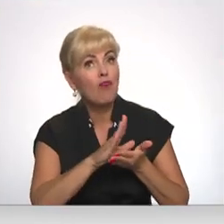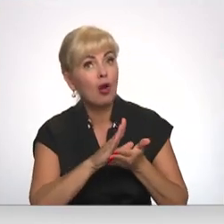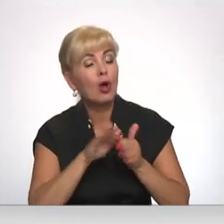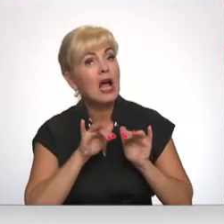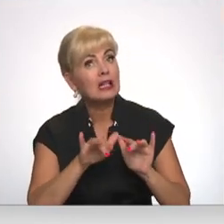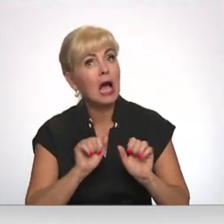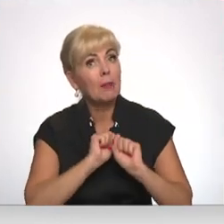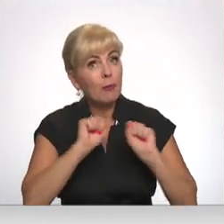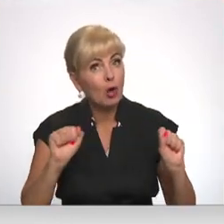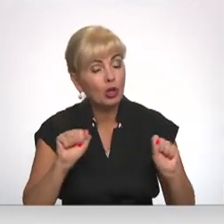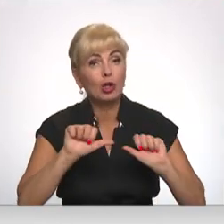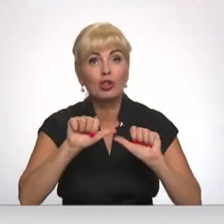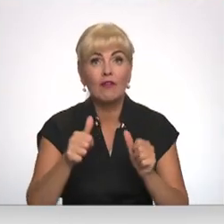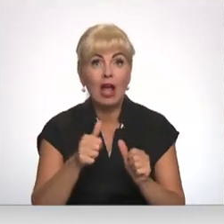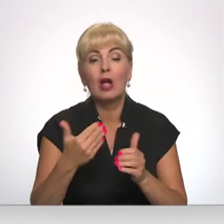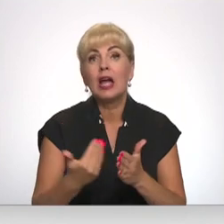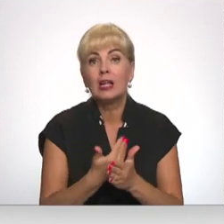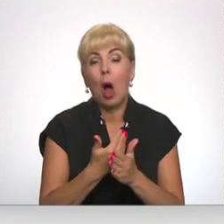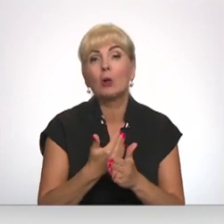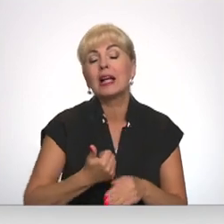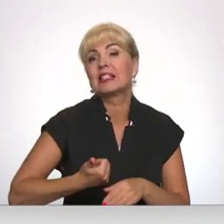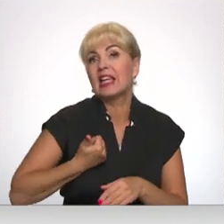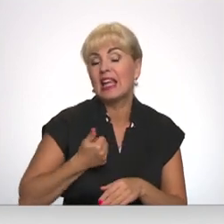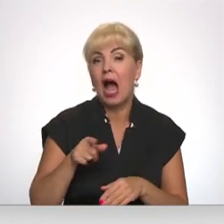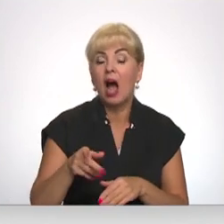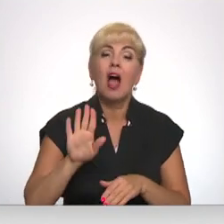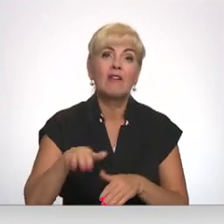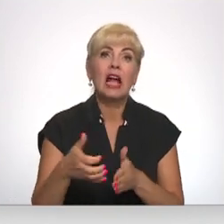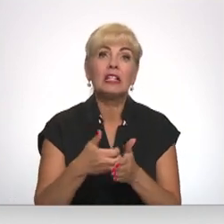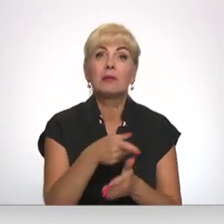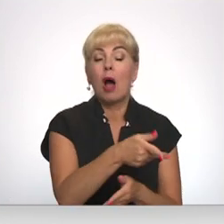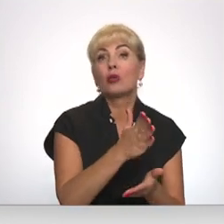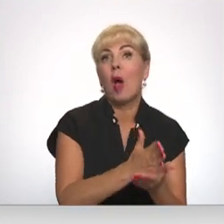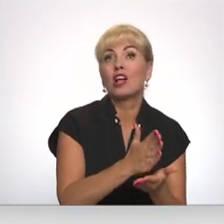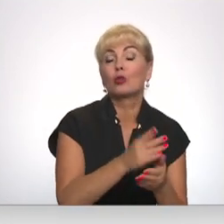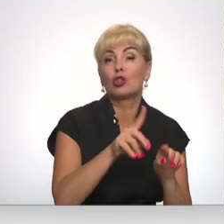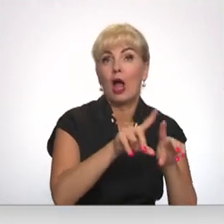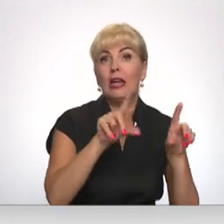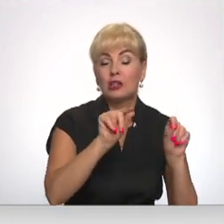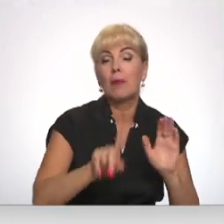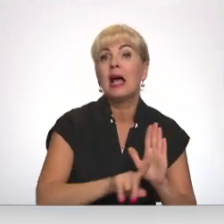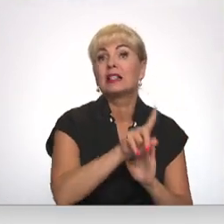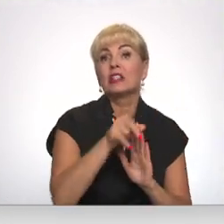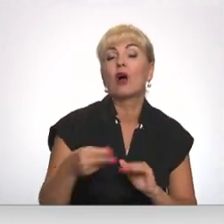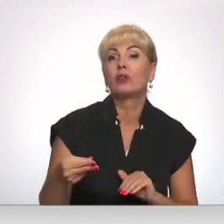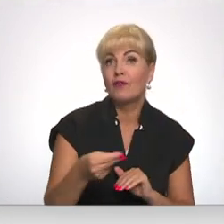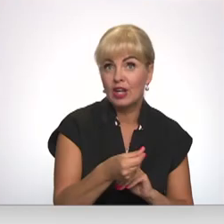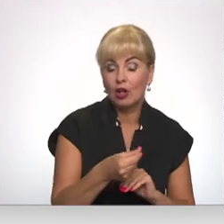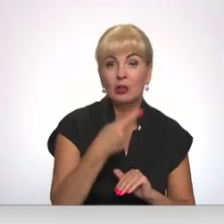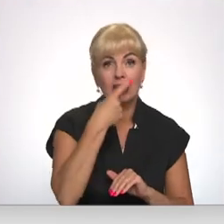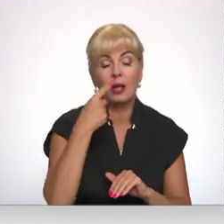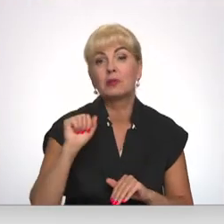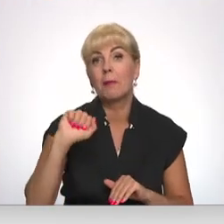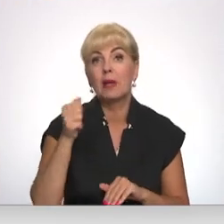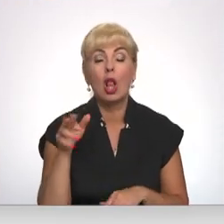nodrošināšanai tiks veidota jauna kapitāla sabiedrība, vai arī tiks izmantotas jau esošās institūcijas. Sākotnējais finansējums būšot ap 100